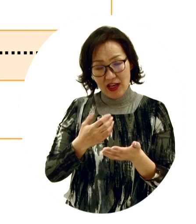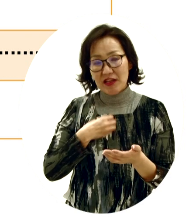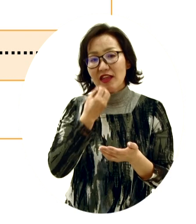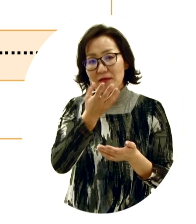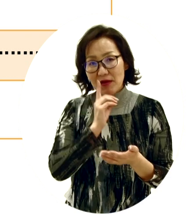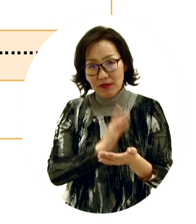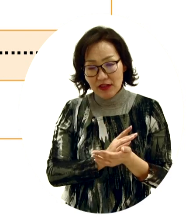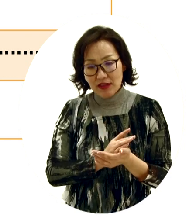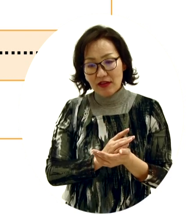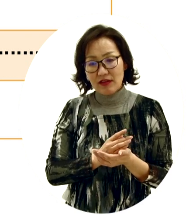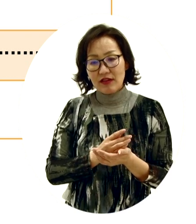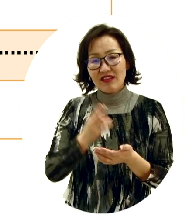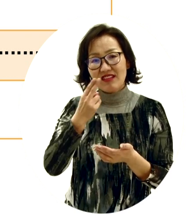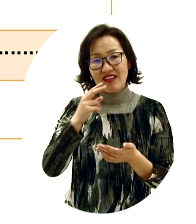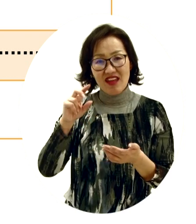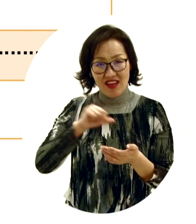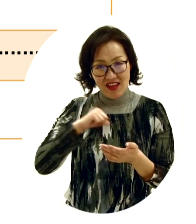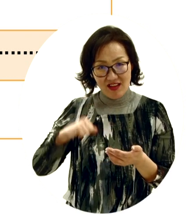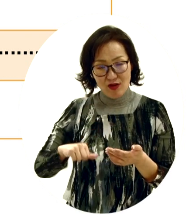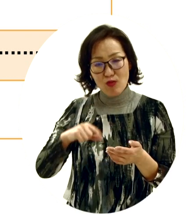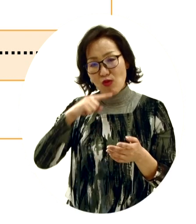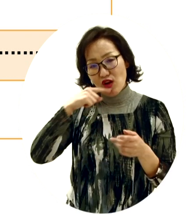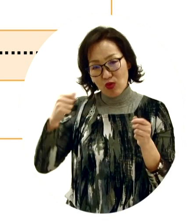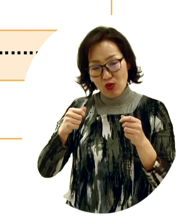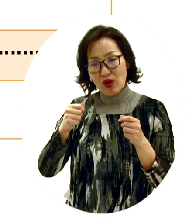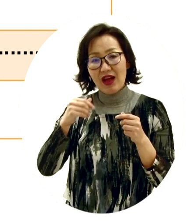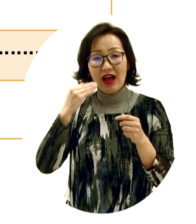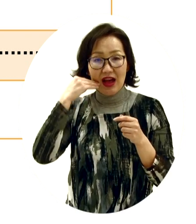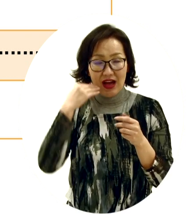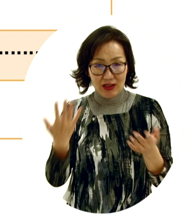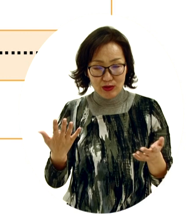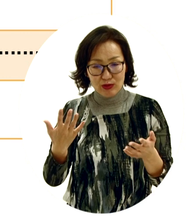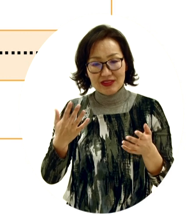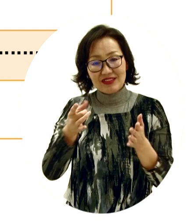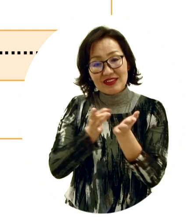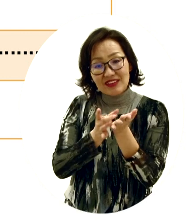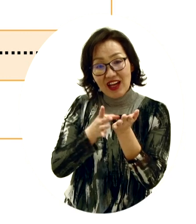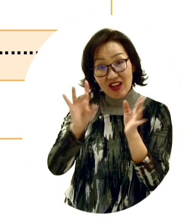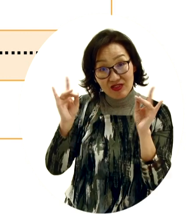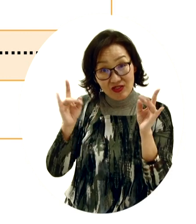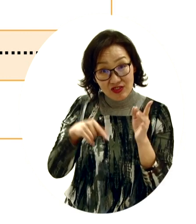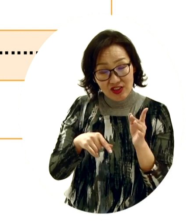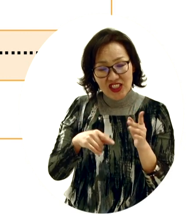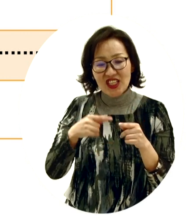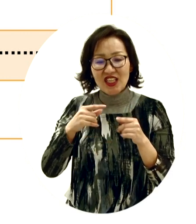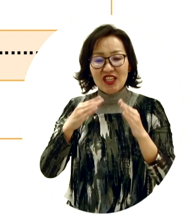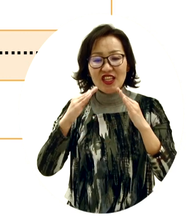та бүхэнд хэлье. Дээл, морин хуур, аарул, шагаан наадам, гэрийн